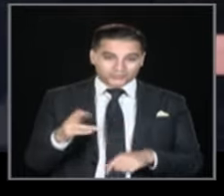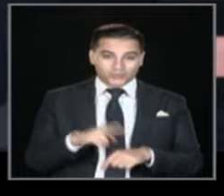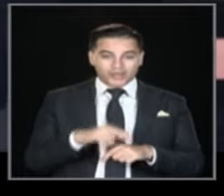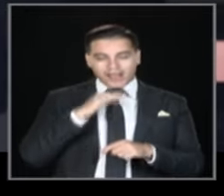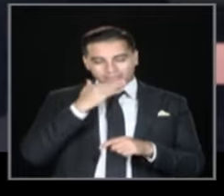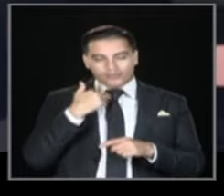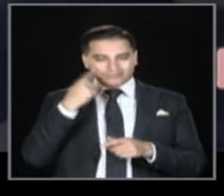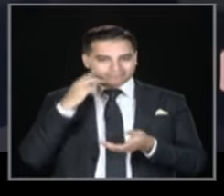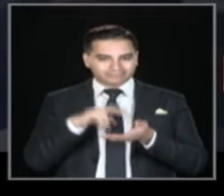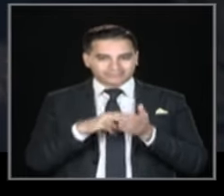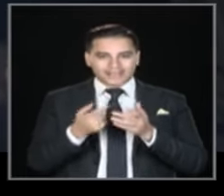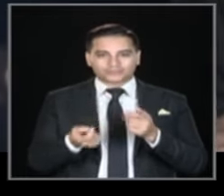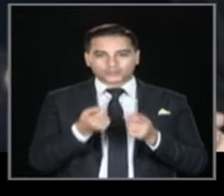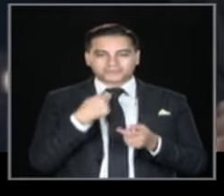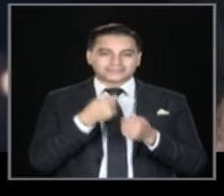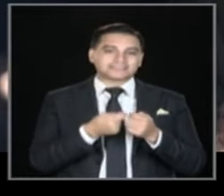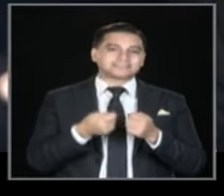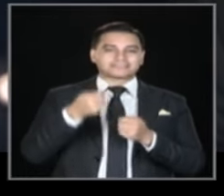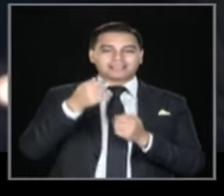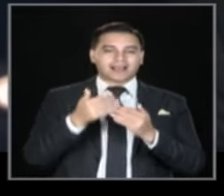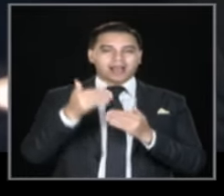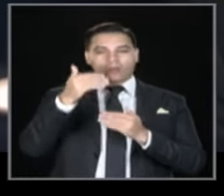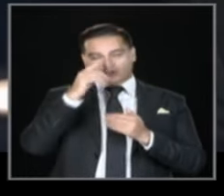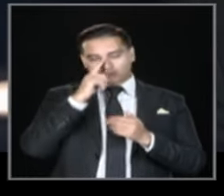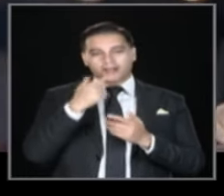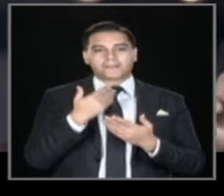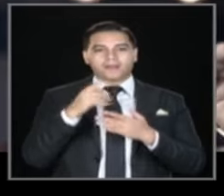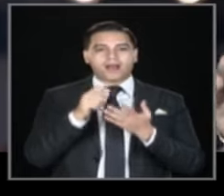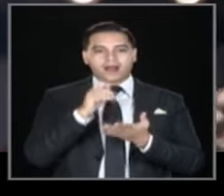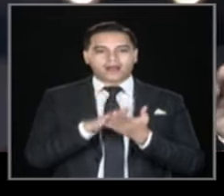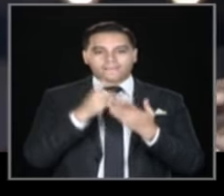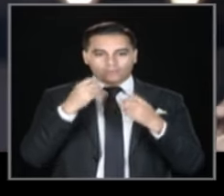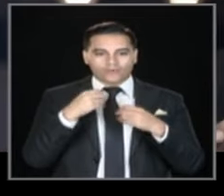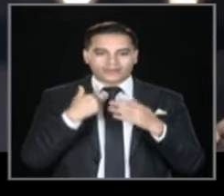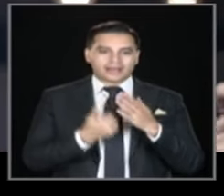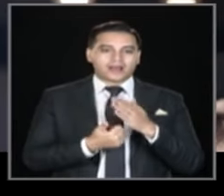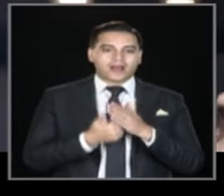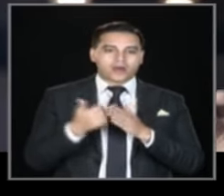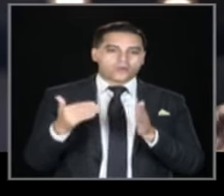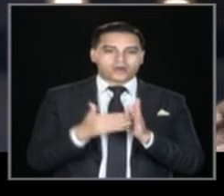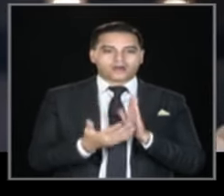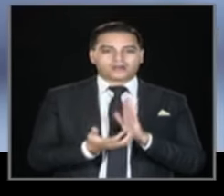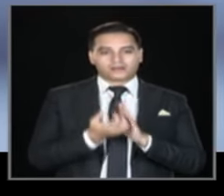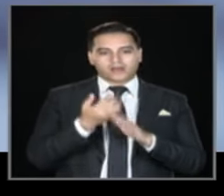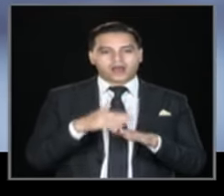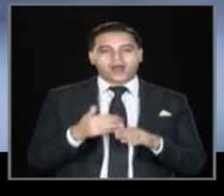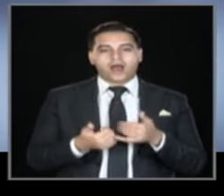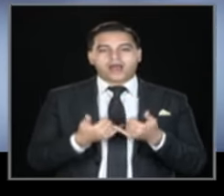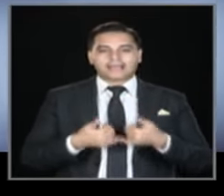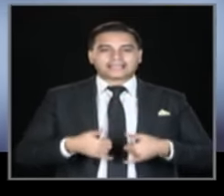لله عرفت اجمع 55 نقطه لحد دلوقتي اتمنى ان ربنا يوفقني في ع جعه الحظر الاسكور يفضل لصالحي واحصل على لقب افضل